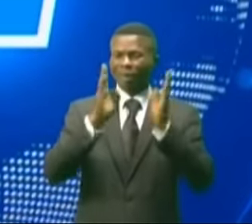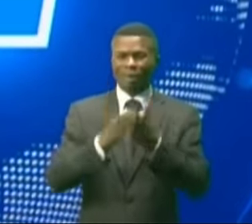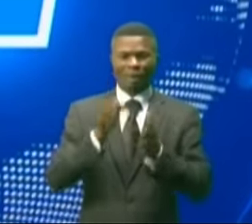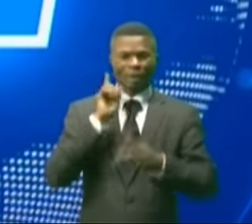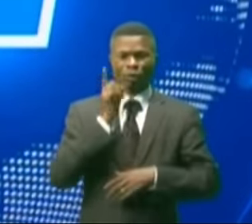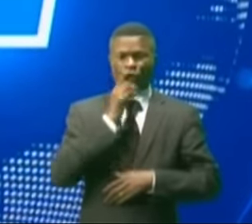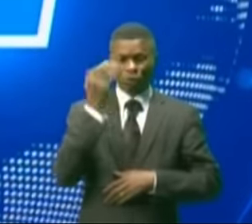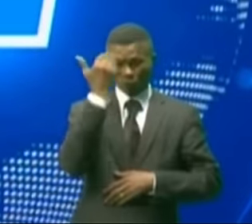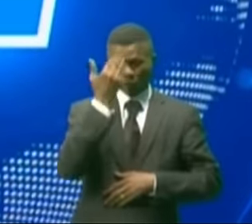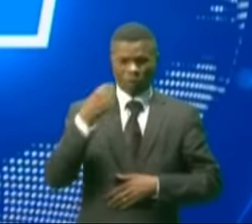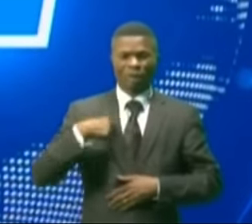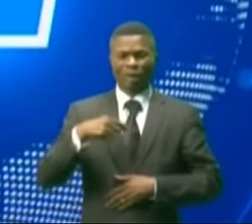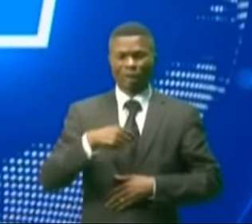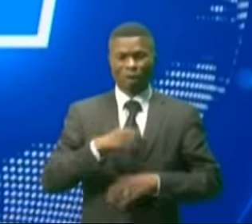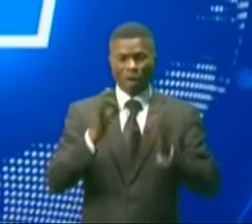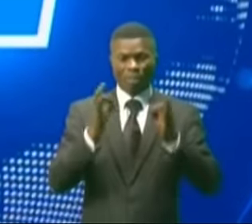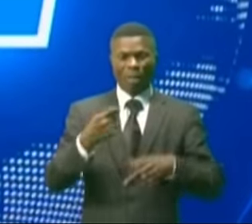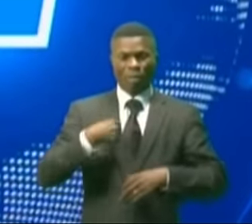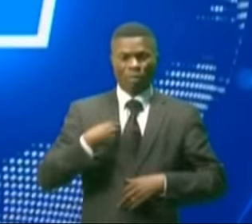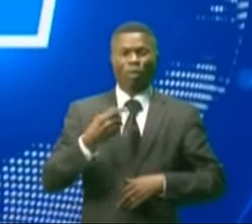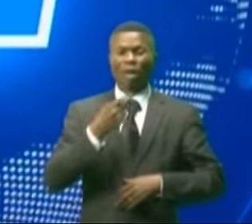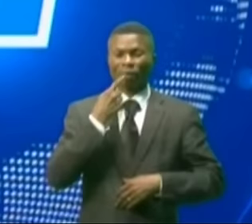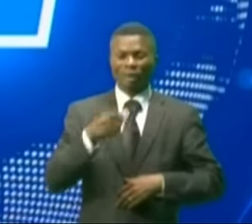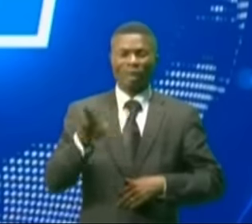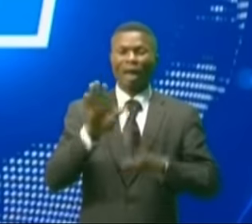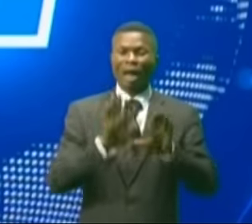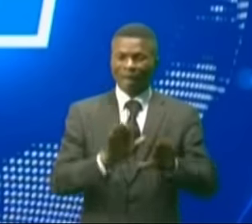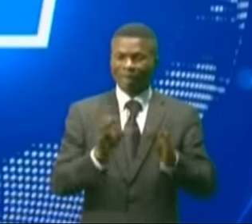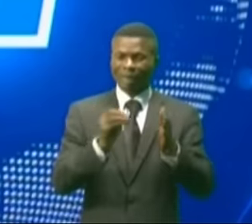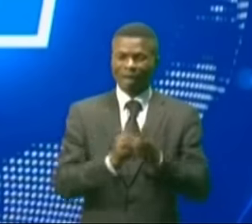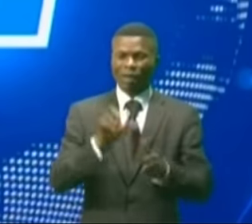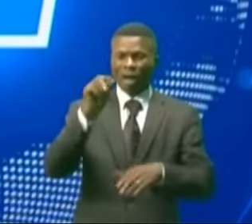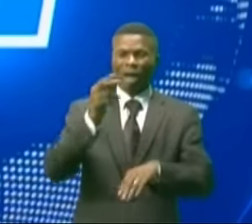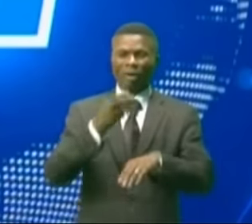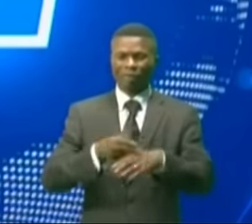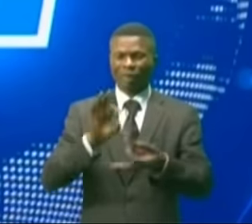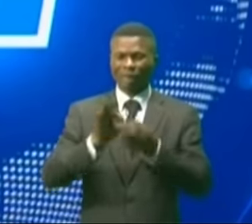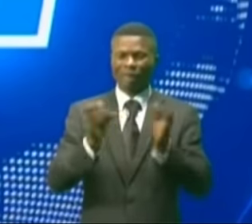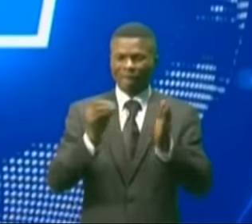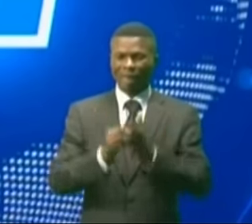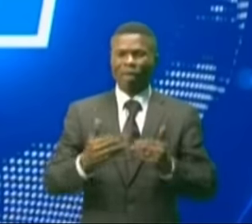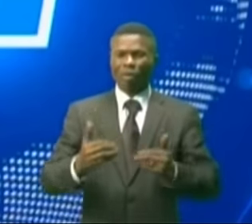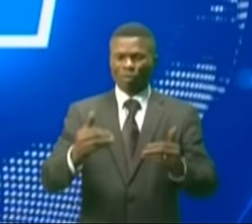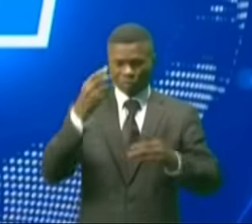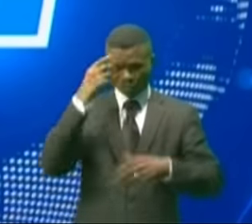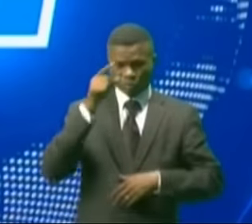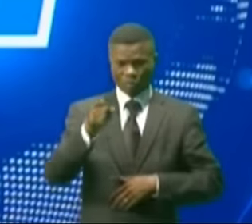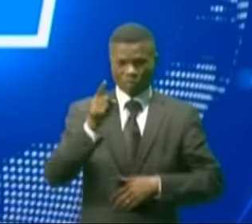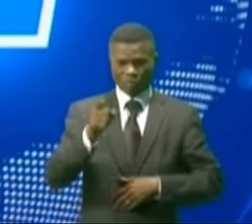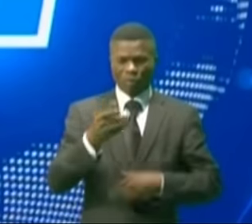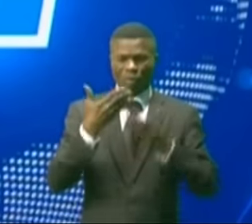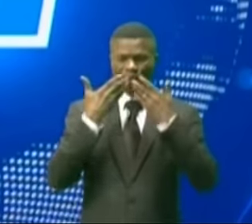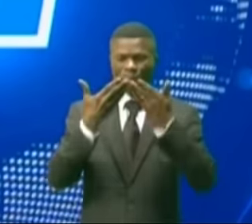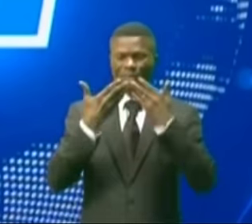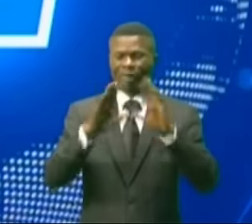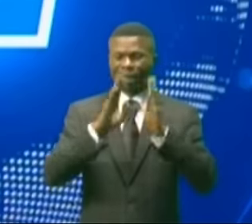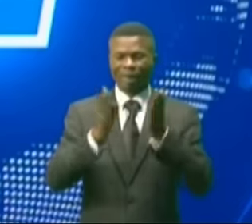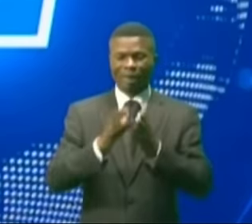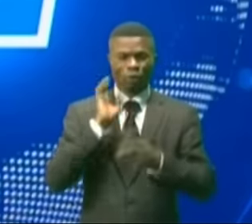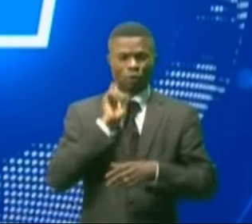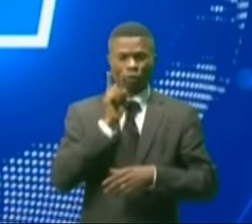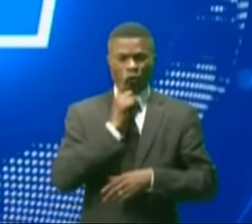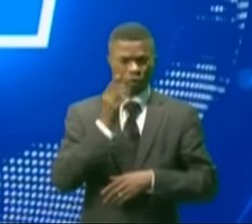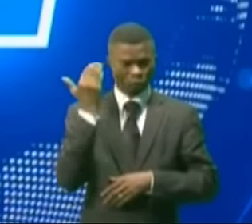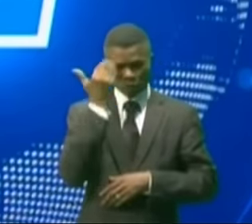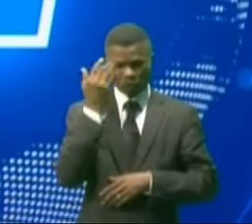des 19h sur la télévision nationale congolaise. Ce journal a été coordonné par Angèle Mabiala Landou. Retrouvez tout